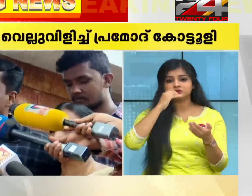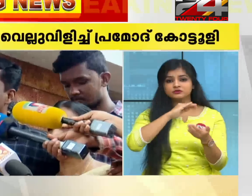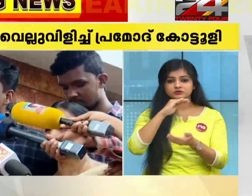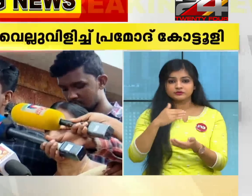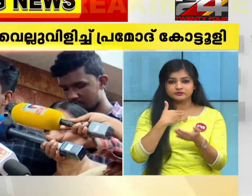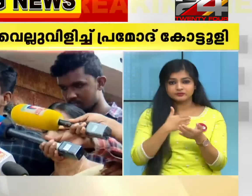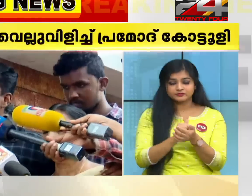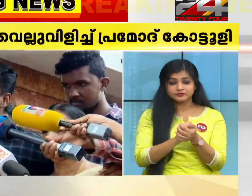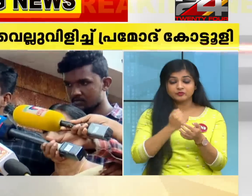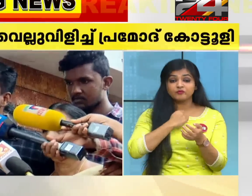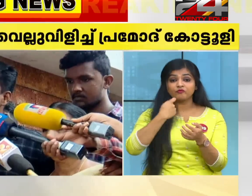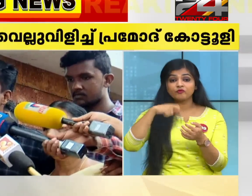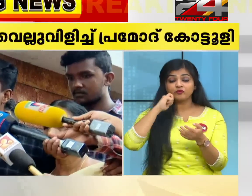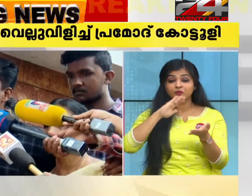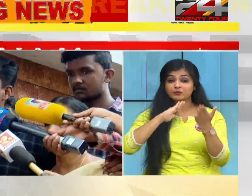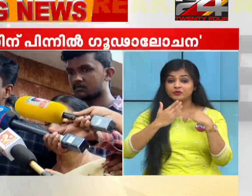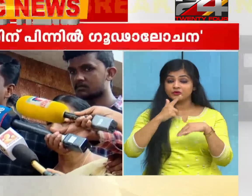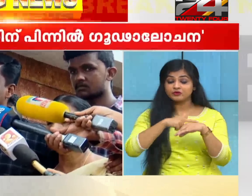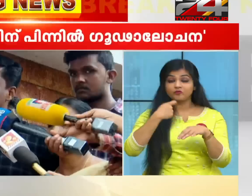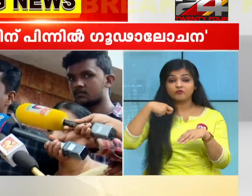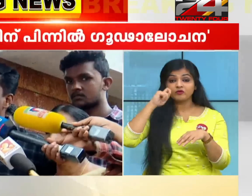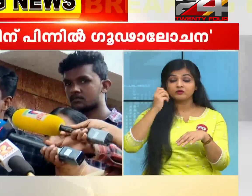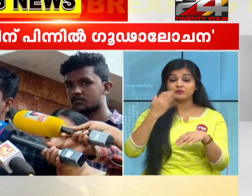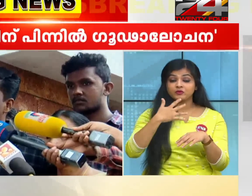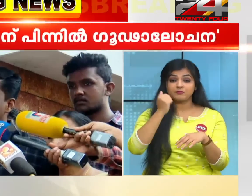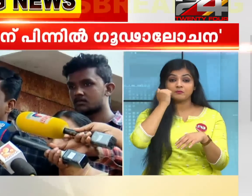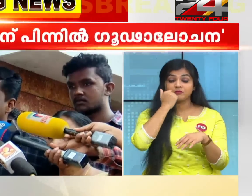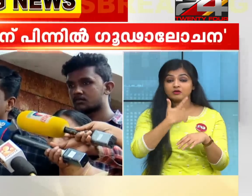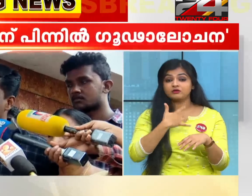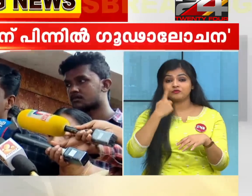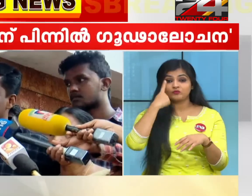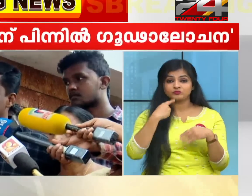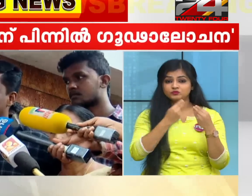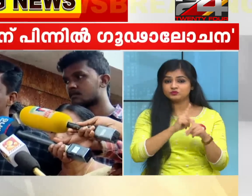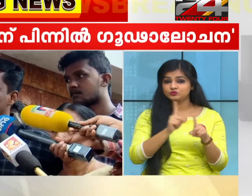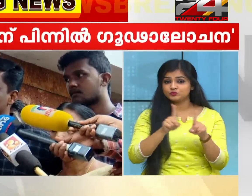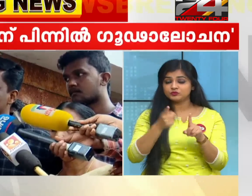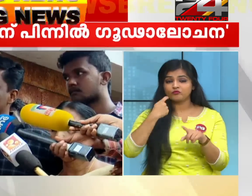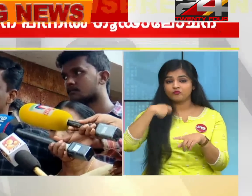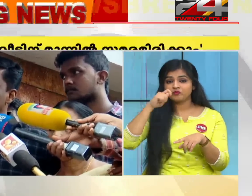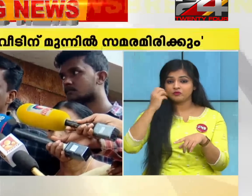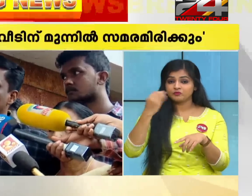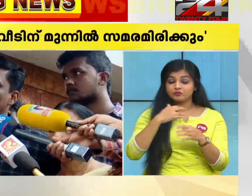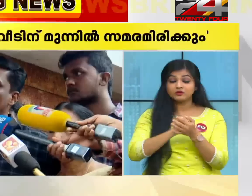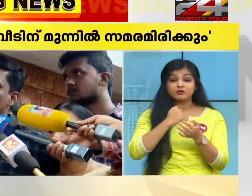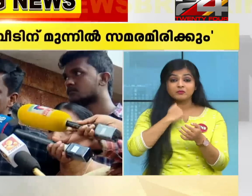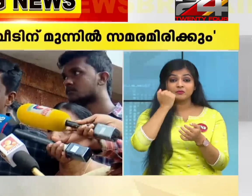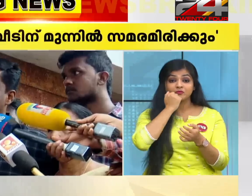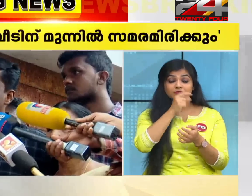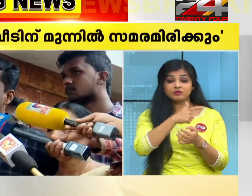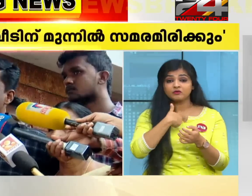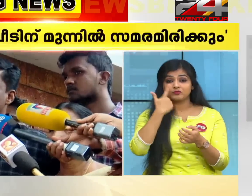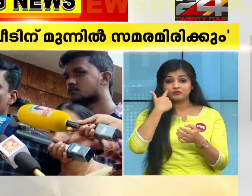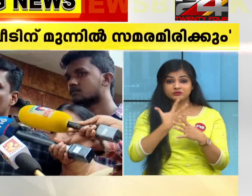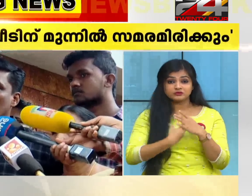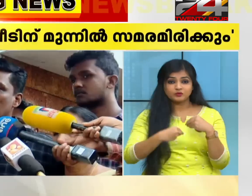മകനാണ്. എൻ്റെ അച്ഛൻ മരിച്ചു പോകുന്ന സമയത്ത് എന്നോട് പറഞ്ഞ കാര്യം അമ്മയെ വിഷമിപ്പിക്കരുതെന്നാണ്. ആ അമ്മയെ വിഷമിപ്പിക്കാൻ ഒരു മകൻ എന്ന നിലയ്ക്ക് എനിക്ക് പറ്റില്ല.